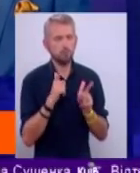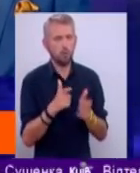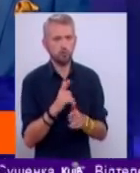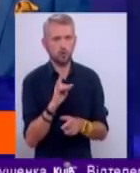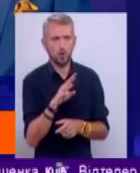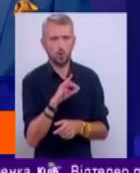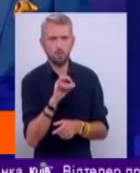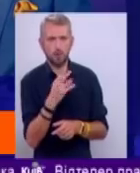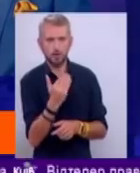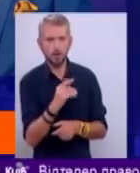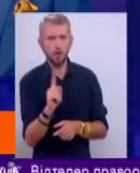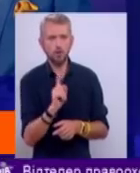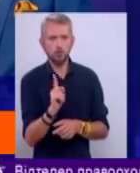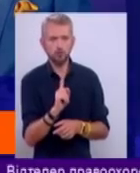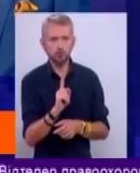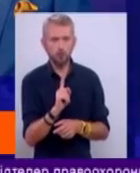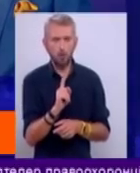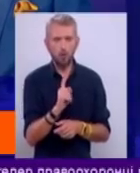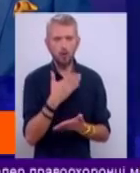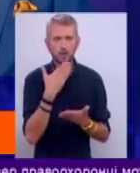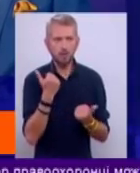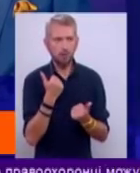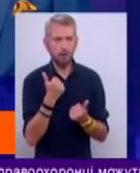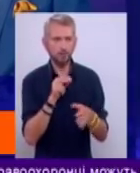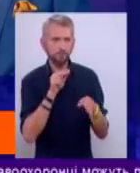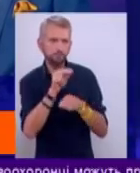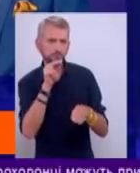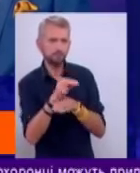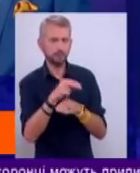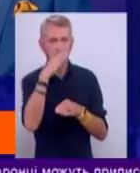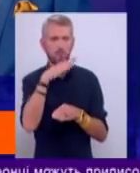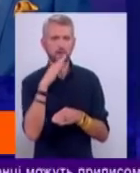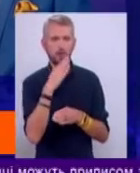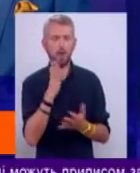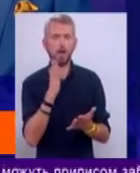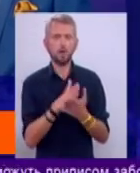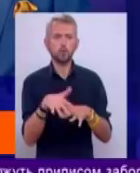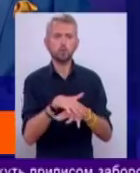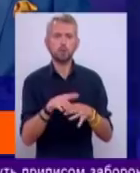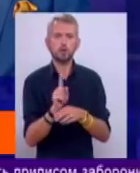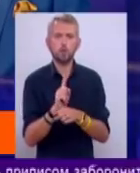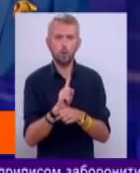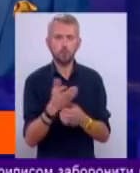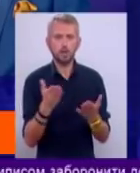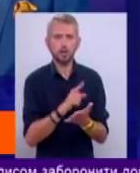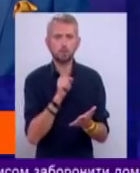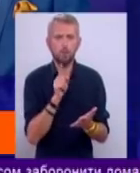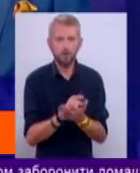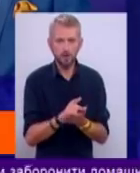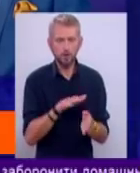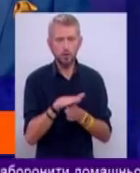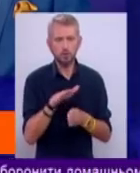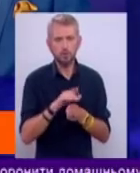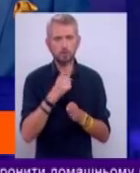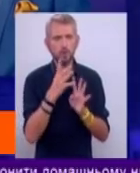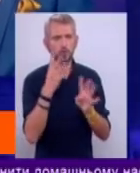Романом, що інституту батьківства не існує. Але існують певні суспільні норми, які повинні дотримуватися в першу